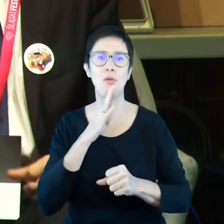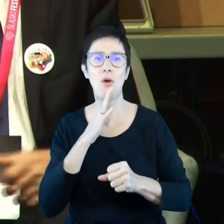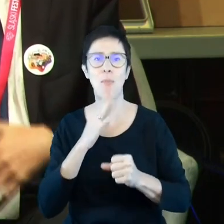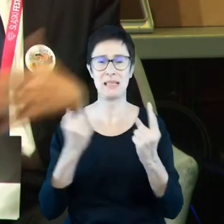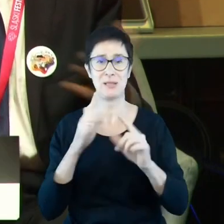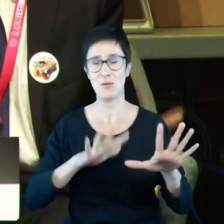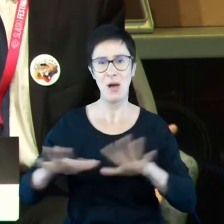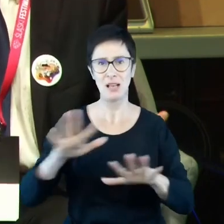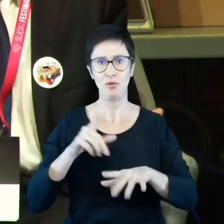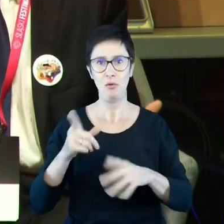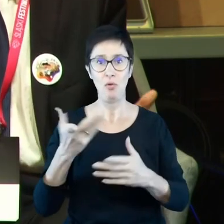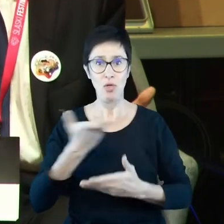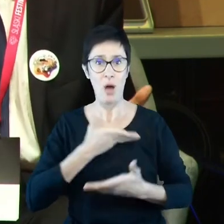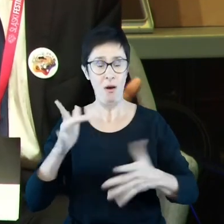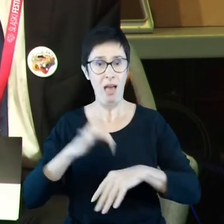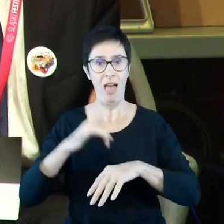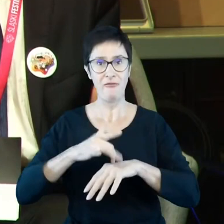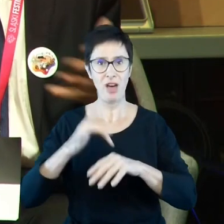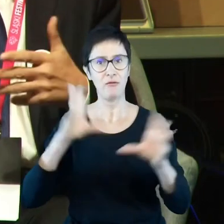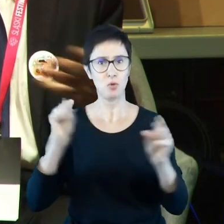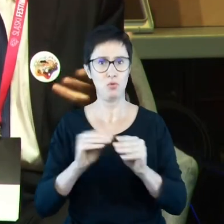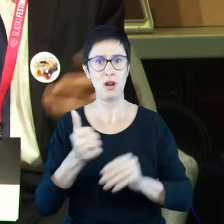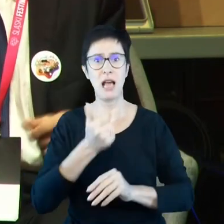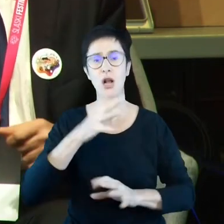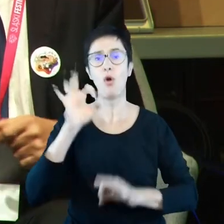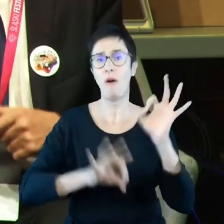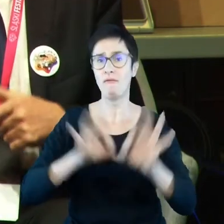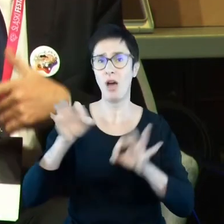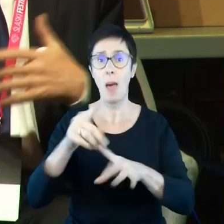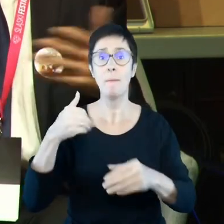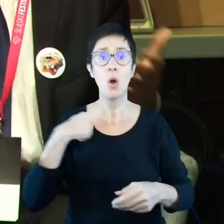w efekcie kilka konferencji wspólnie zorganizowanych, które łączyły ludzi